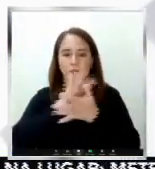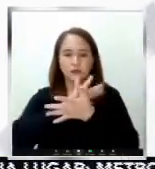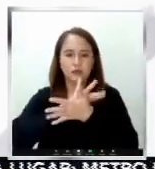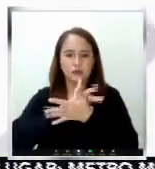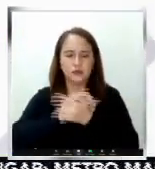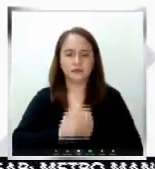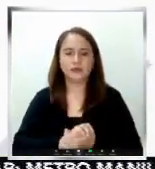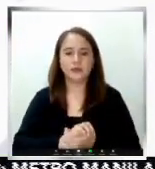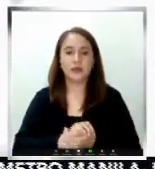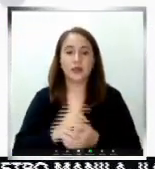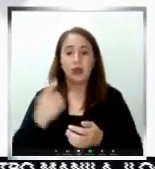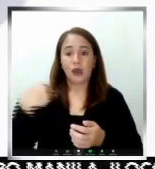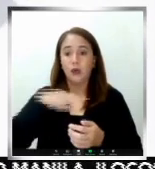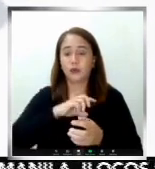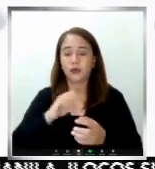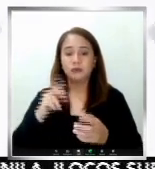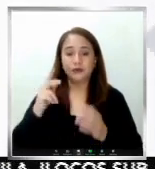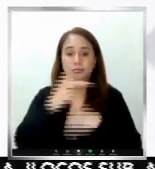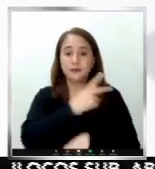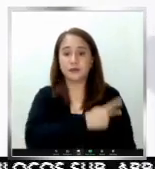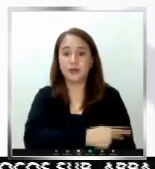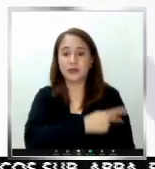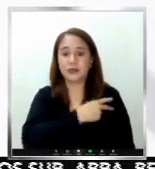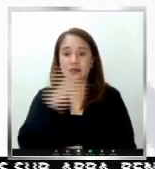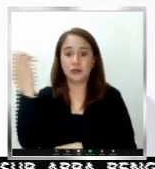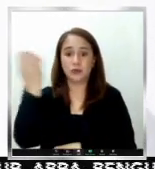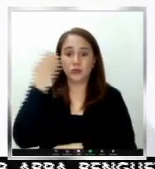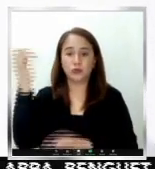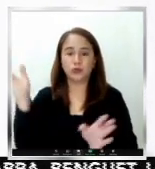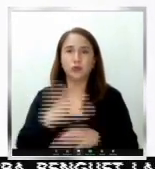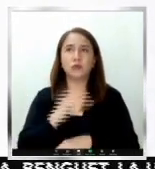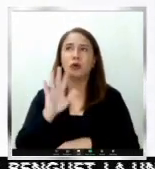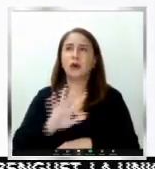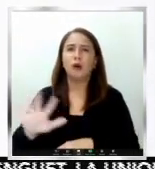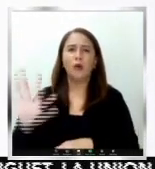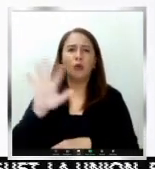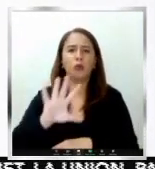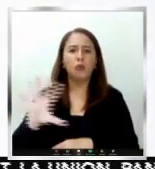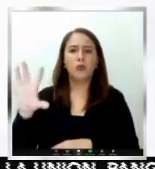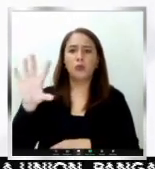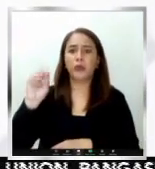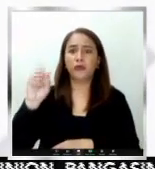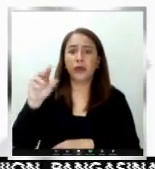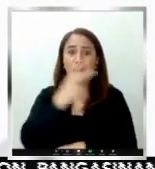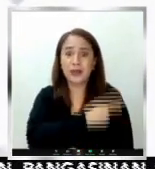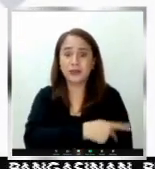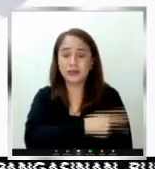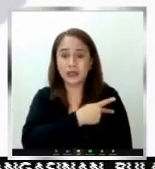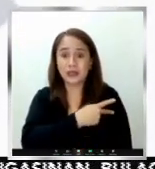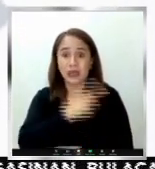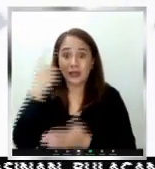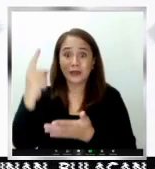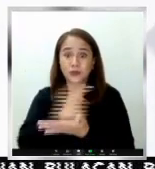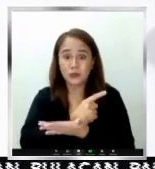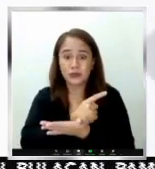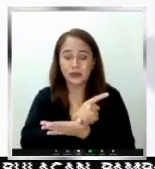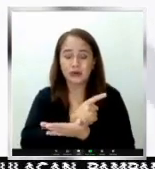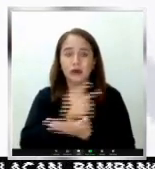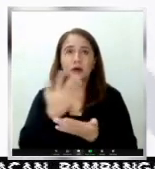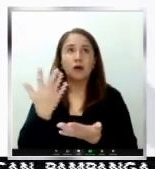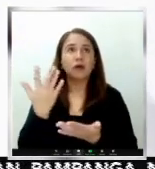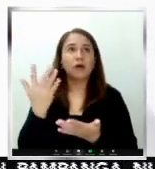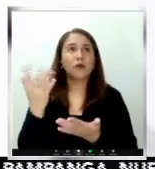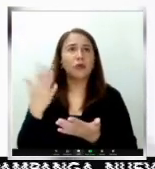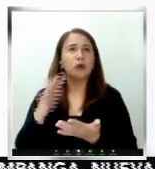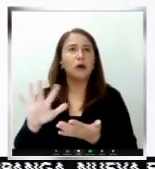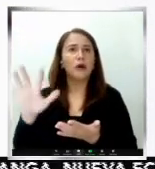mga pasyenteng naghihintay sa emergency room ay nasa around 50 patients po. Nung isang linggo, umabot po kami